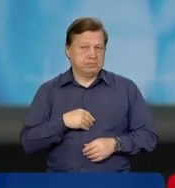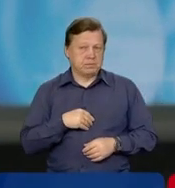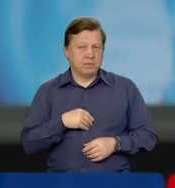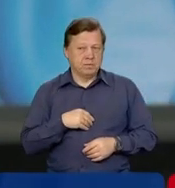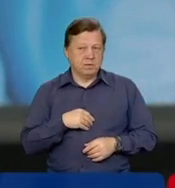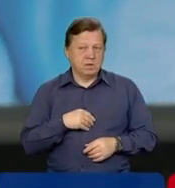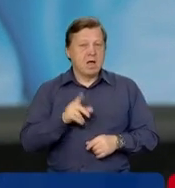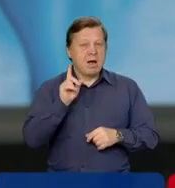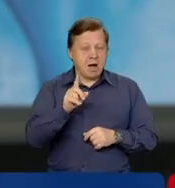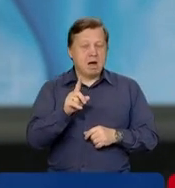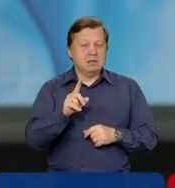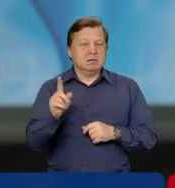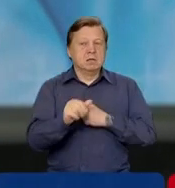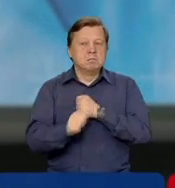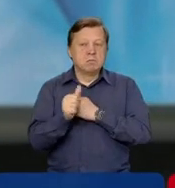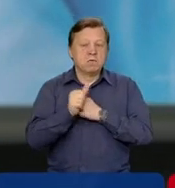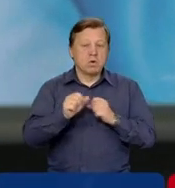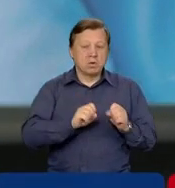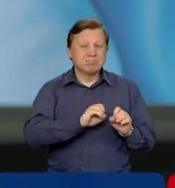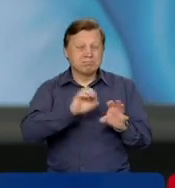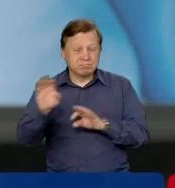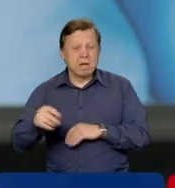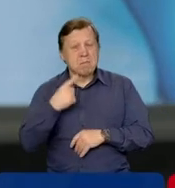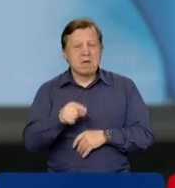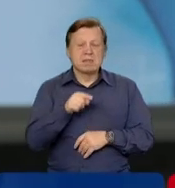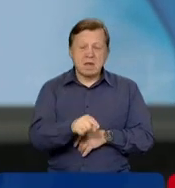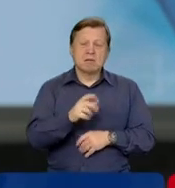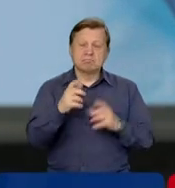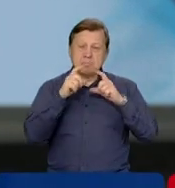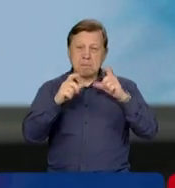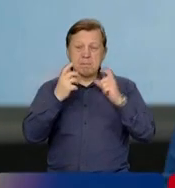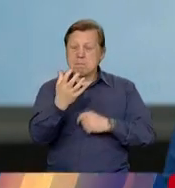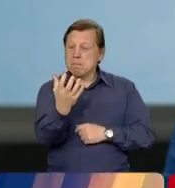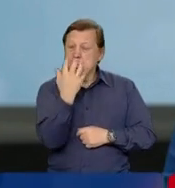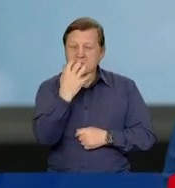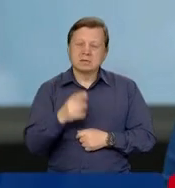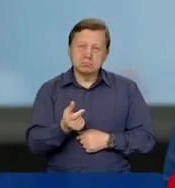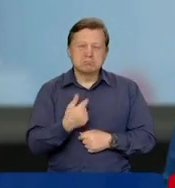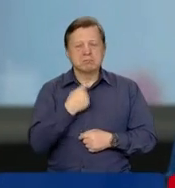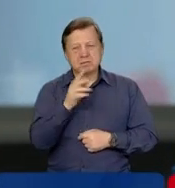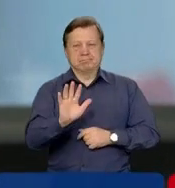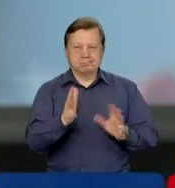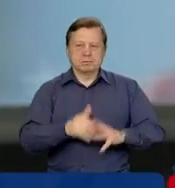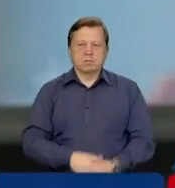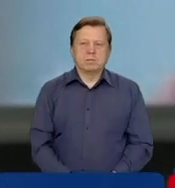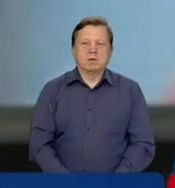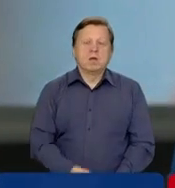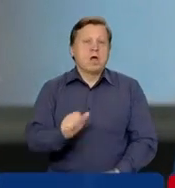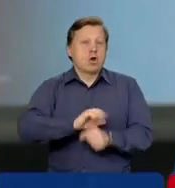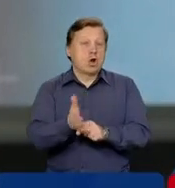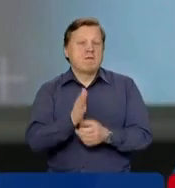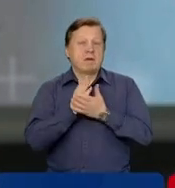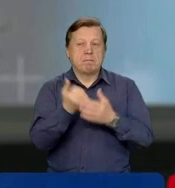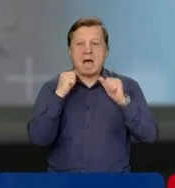widzenia tego epidemiologicznego chyba nie byłaby tą dobrą alternatywą. Oglądacie Państwo Koronawirus Poradnik.